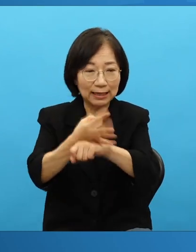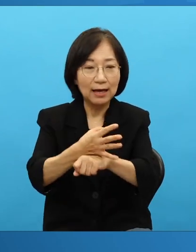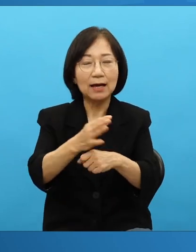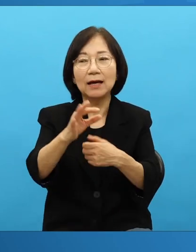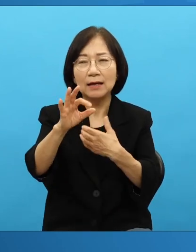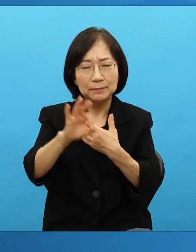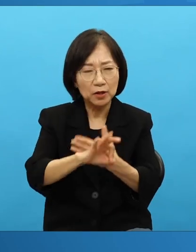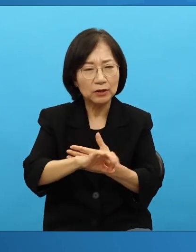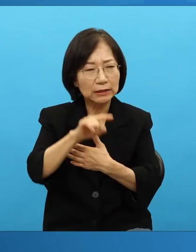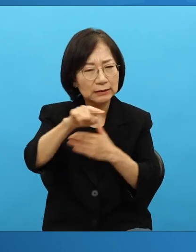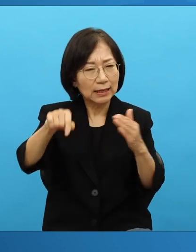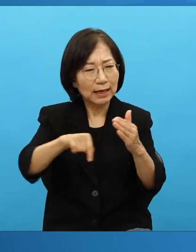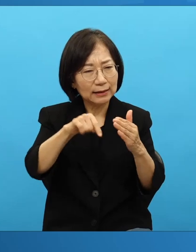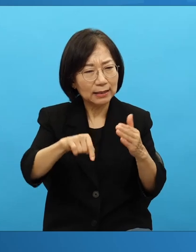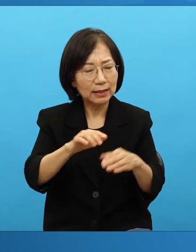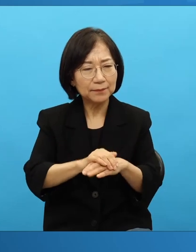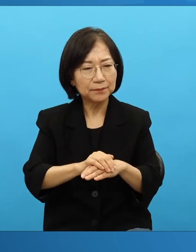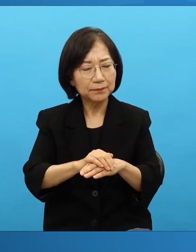我们现在呢，真的是打算买一下这个 KT